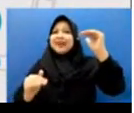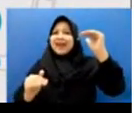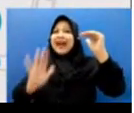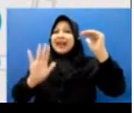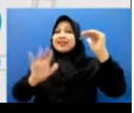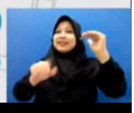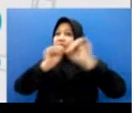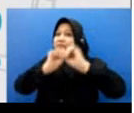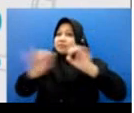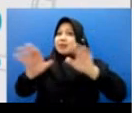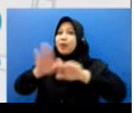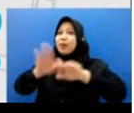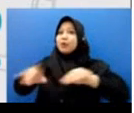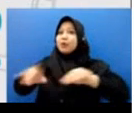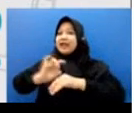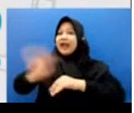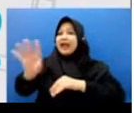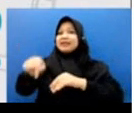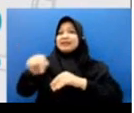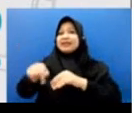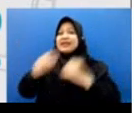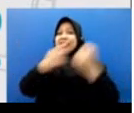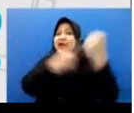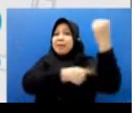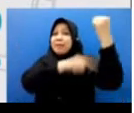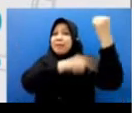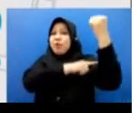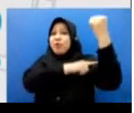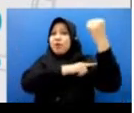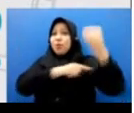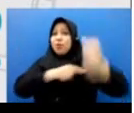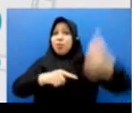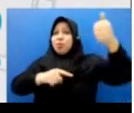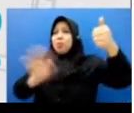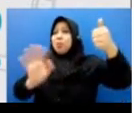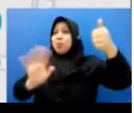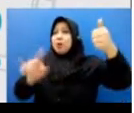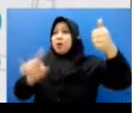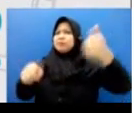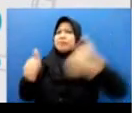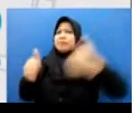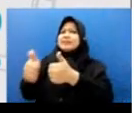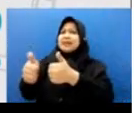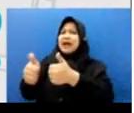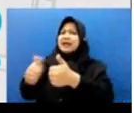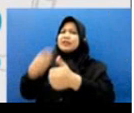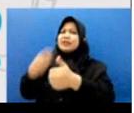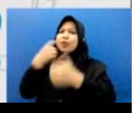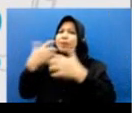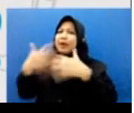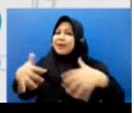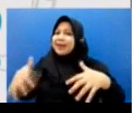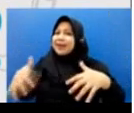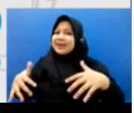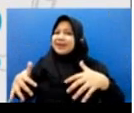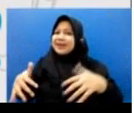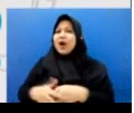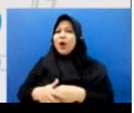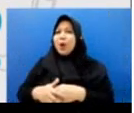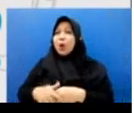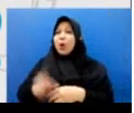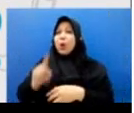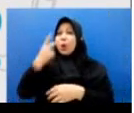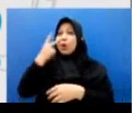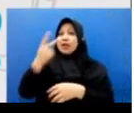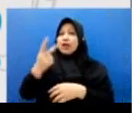tuh bukan kemampuan yang eksklusif. Kamu juga bisa, tapi kamu mesti praktekan. Ketika mereka melihat bahwa ternyata skor yang mereka dapat